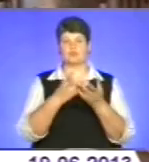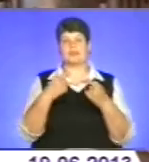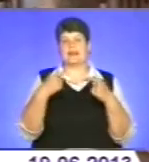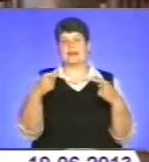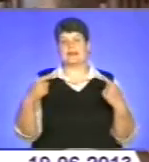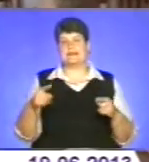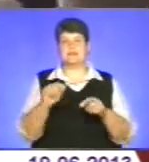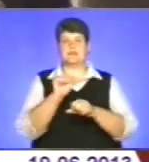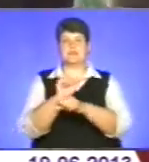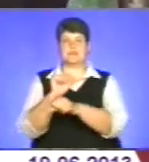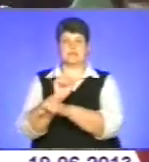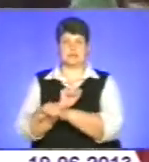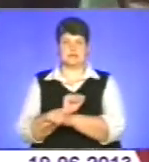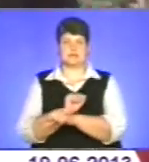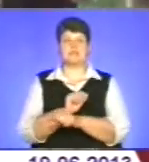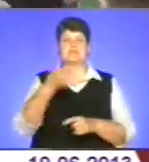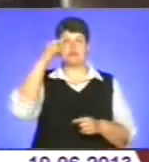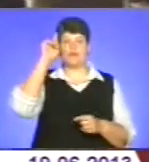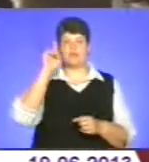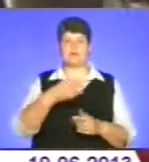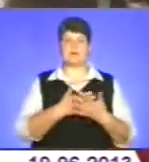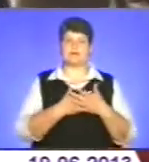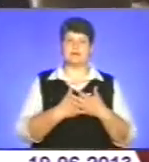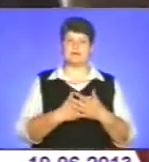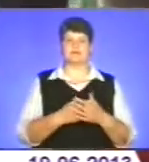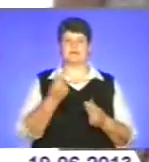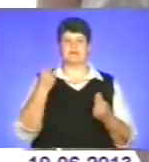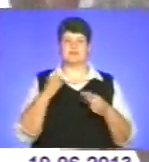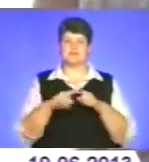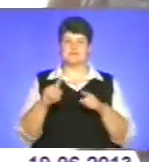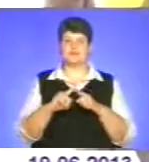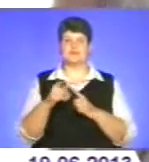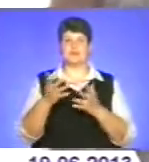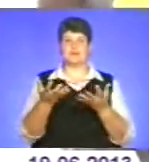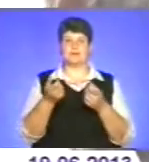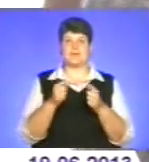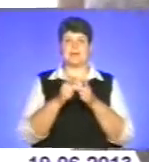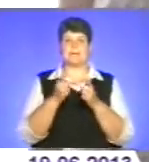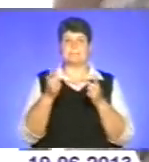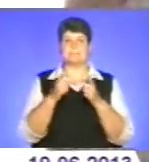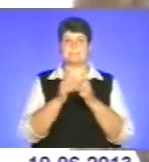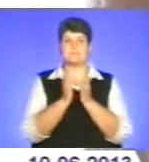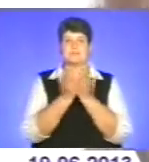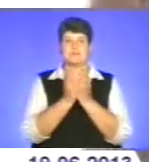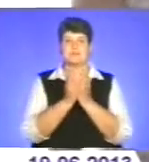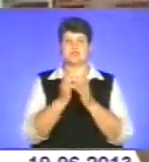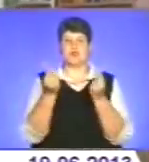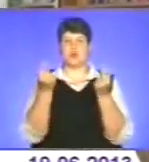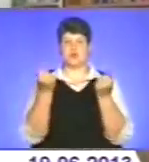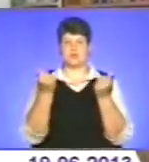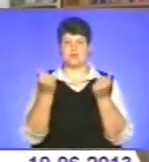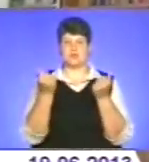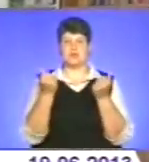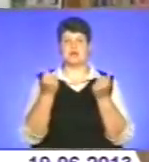певні станції. За вміння, активність та спритність вони отримували бібліотечні гроші – білбакси.